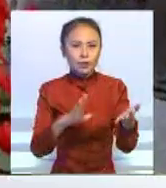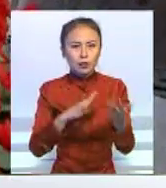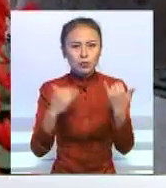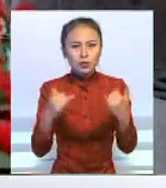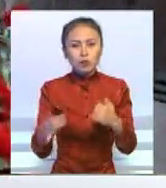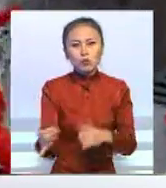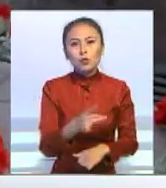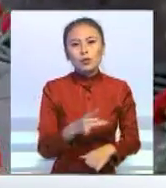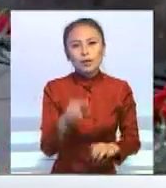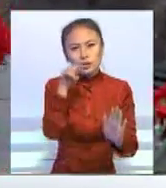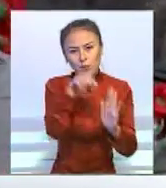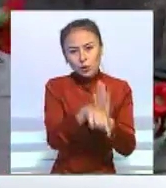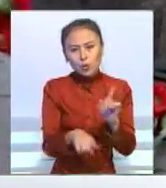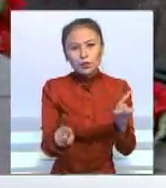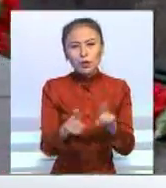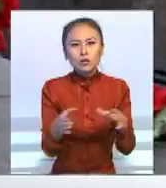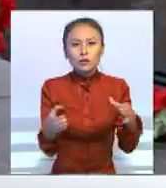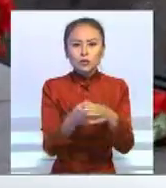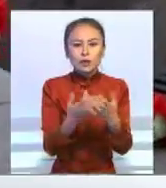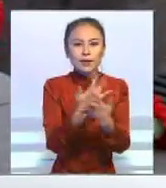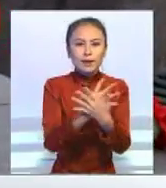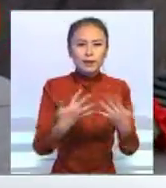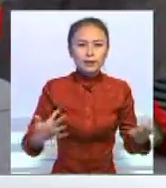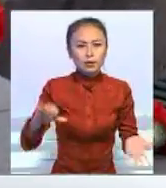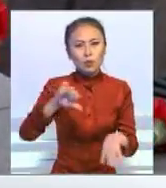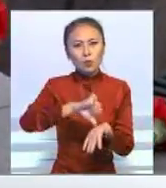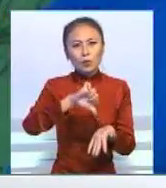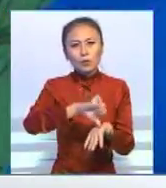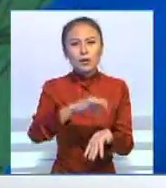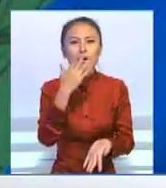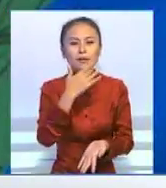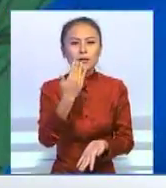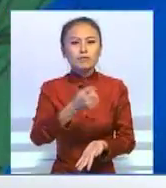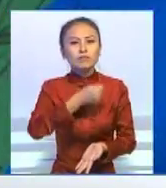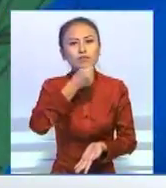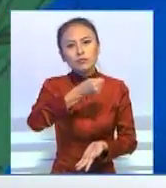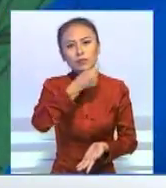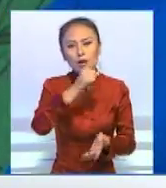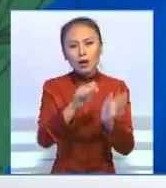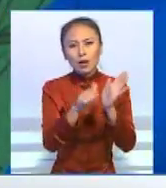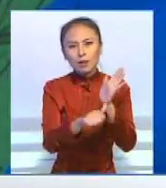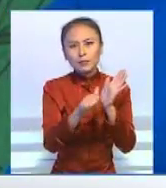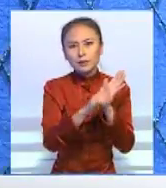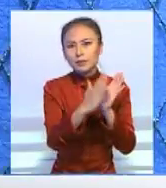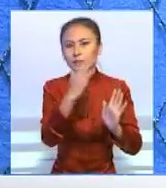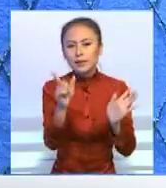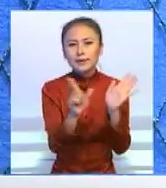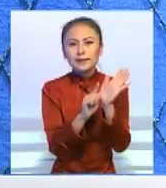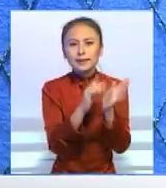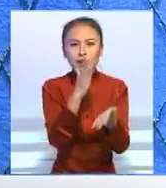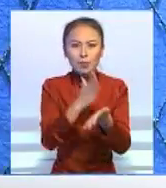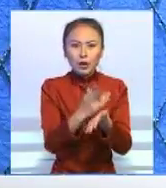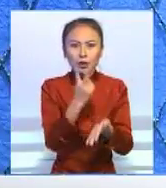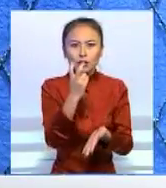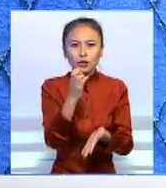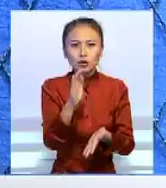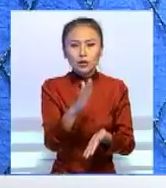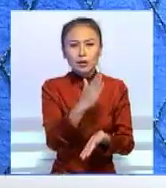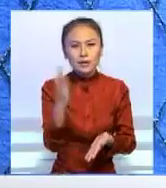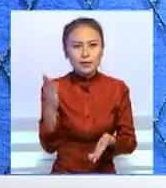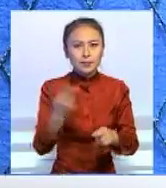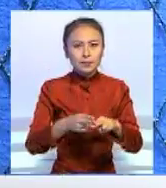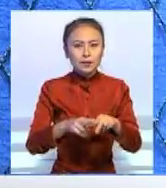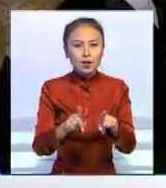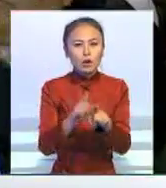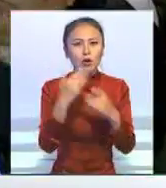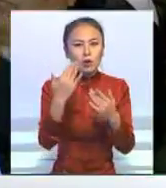Бүгінде республикалық ішкі істер органдары мен ұлттық ұлан ардагерлері кеңесінің құрамында 60 мыңдай зейнеткер бар. Оның 200-ден астамы